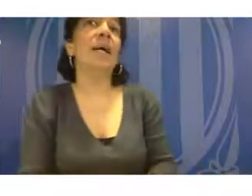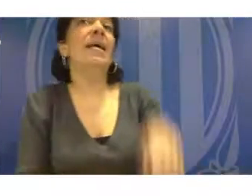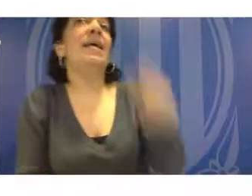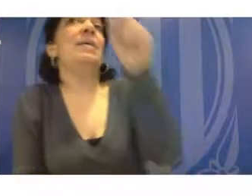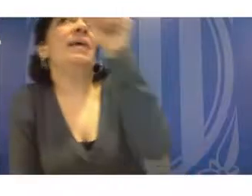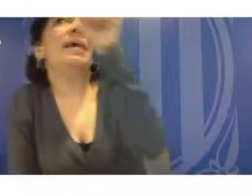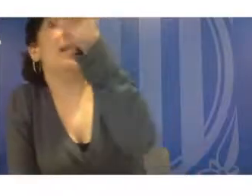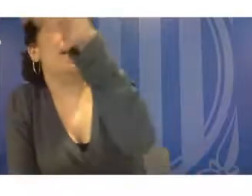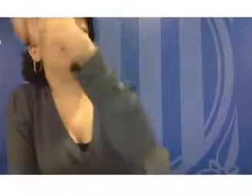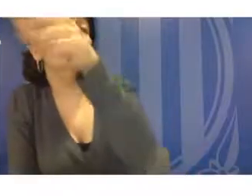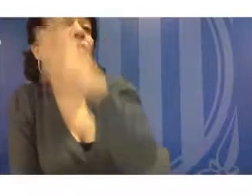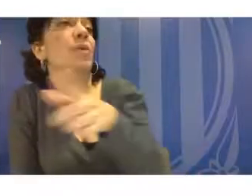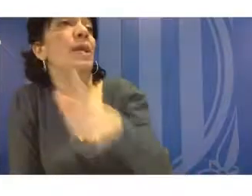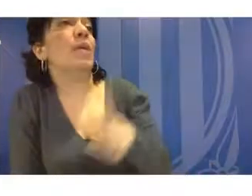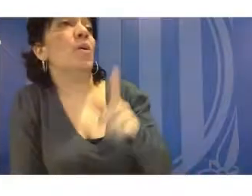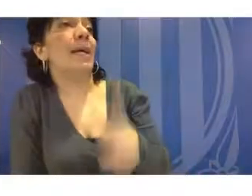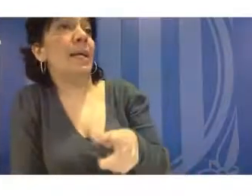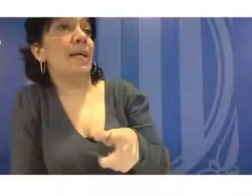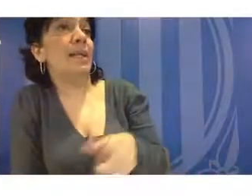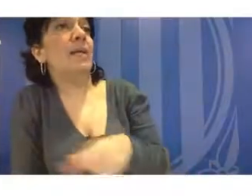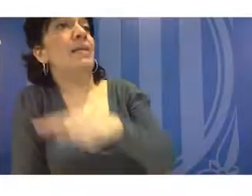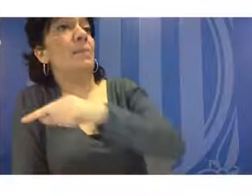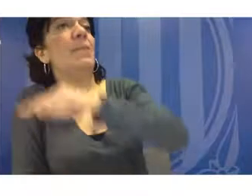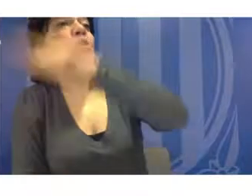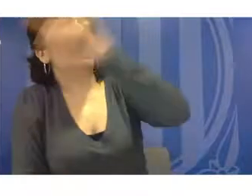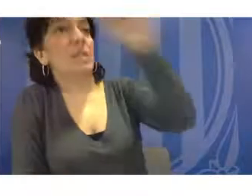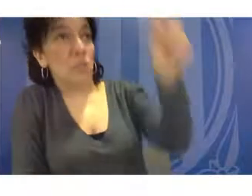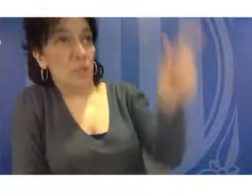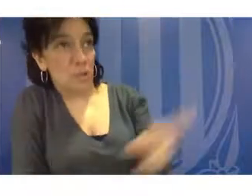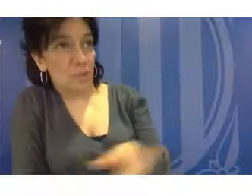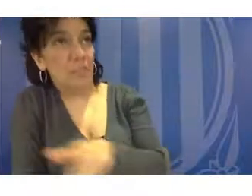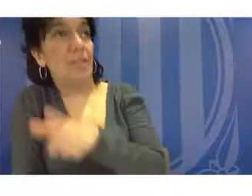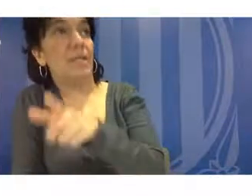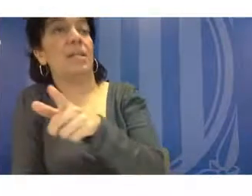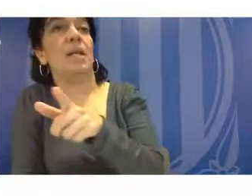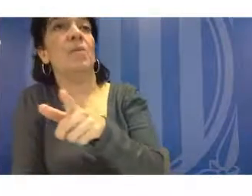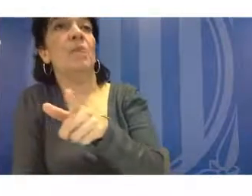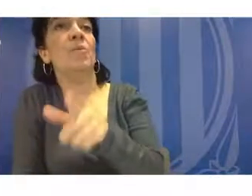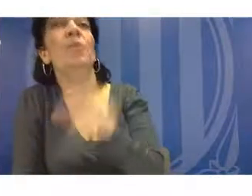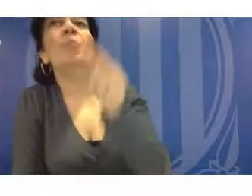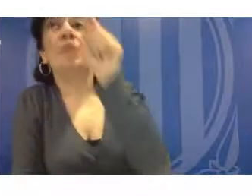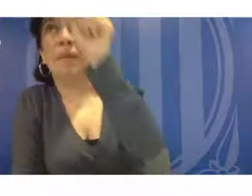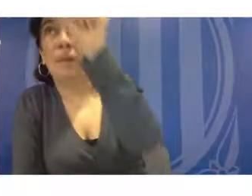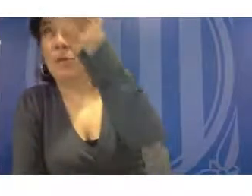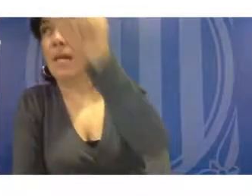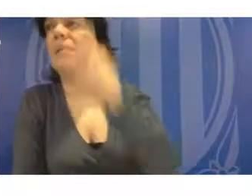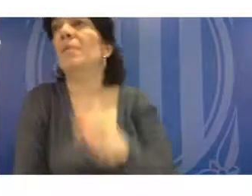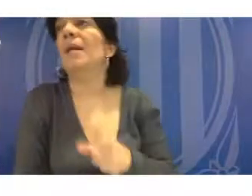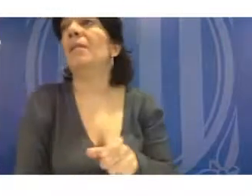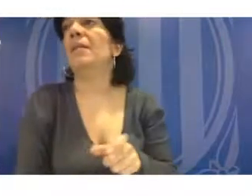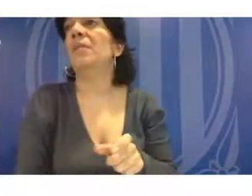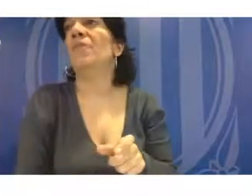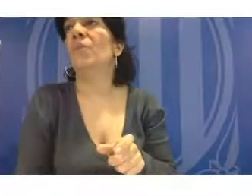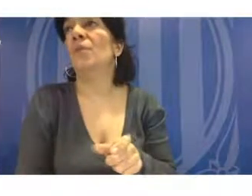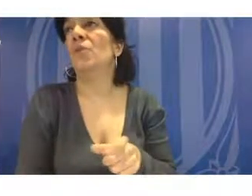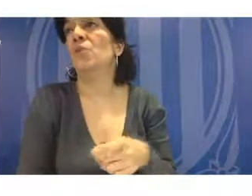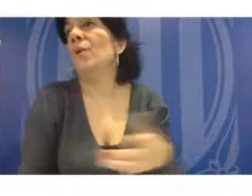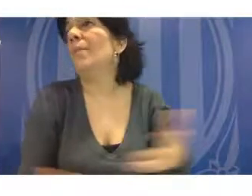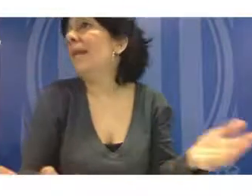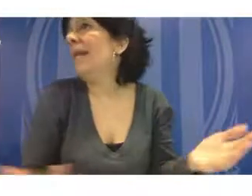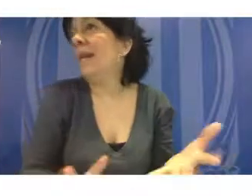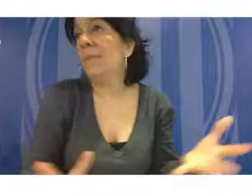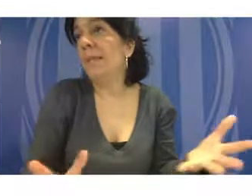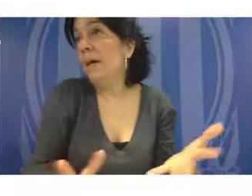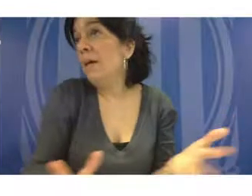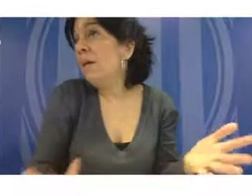electrònic, i perquè a través d'un formulari com aquest, també totes les nostres oficines d'arreu del món podem anar a buscar sempre la mateixa informació i és una